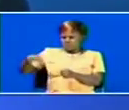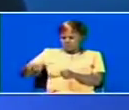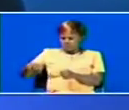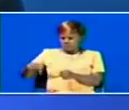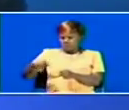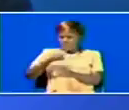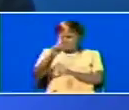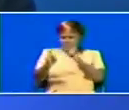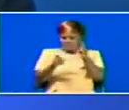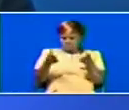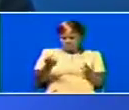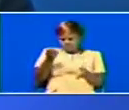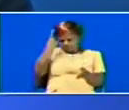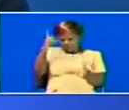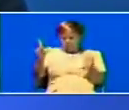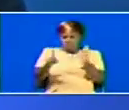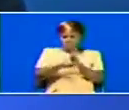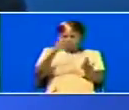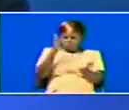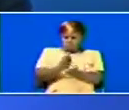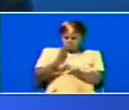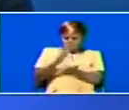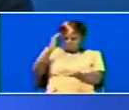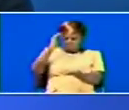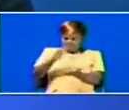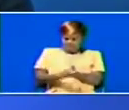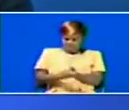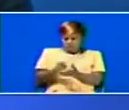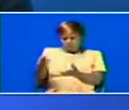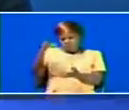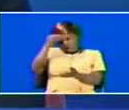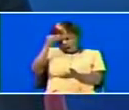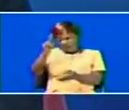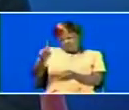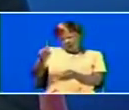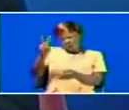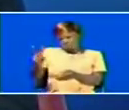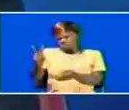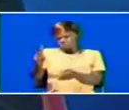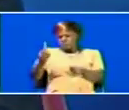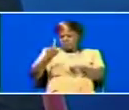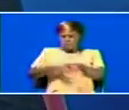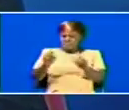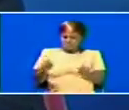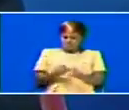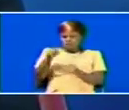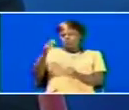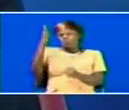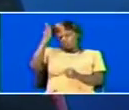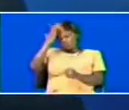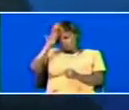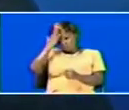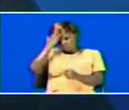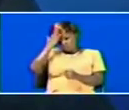na mahojiano haya ya Elewa Sheria. Bila shaka tuna imani kwamba tumekupa mawili matatu. Wakati tunapotokea matukio kama haya, basi utakuwa